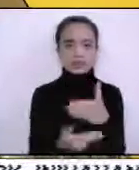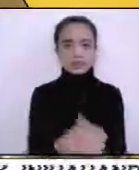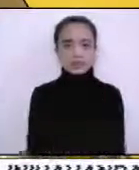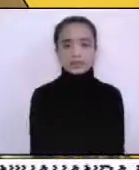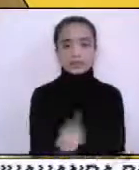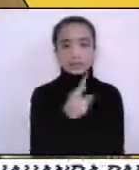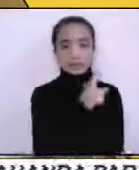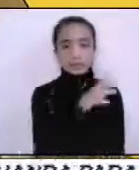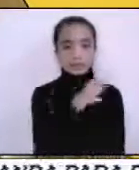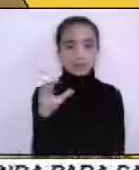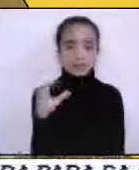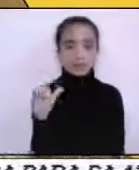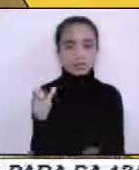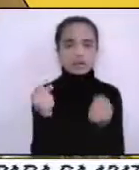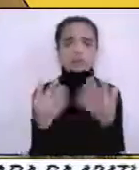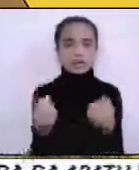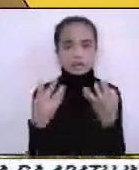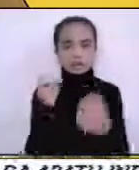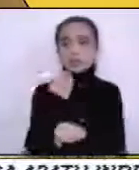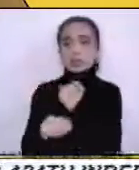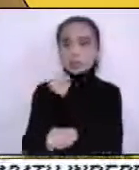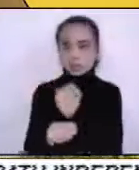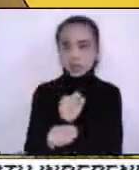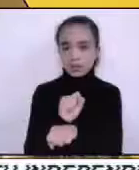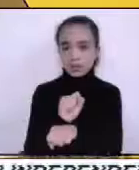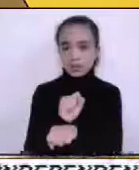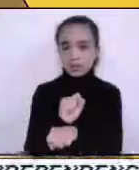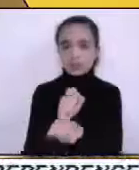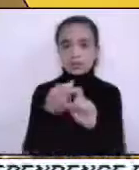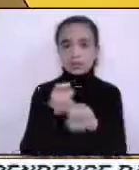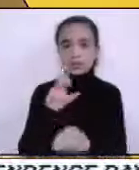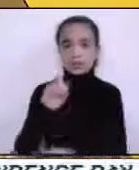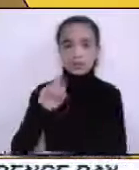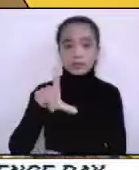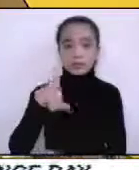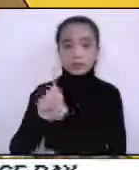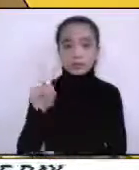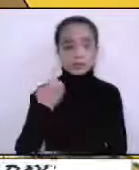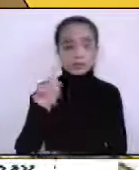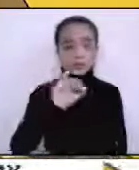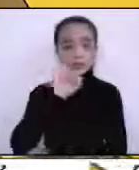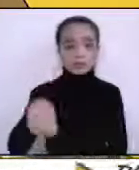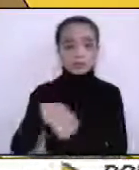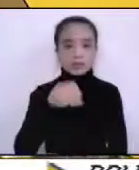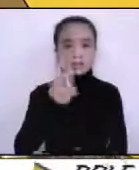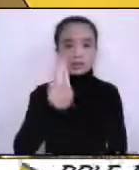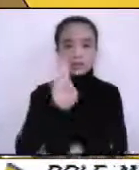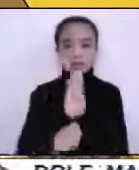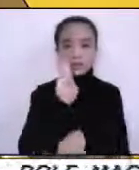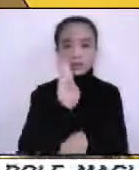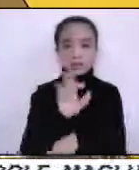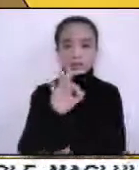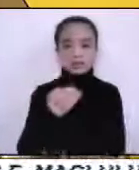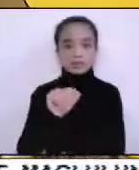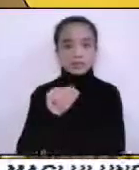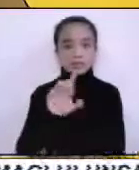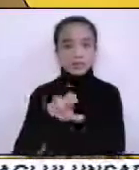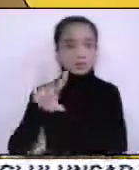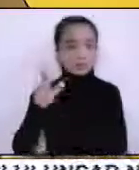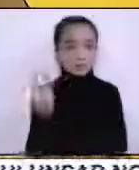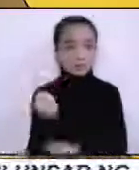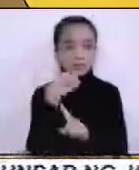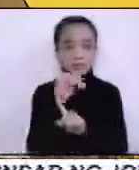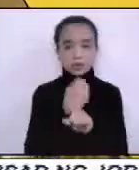122,000 trabaho alok po ng Department of Labor and Employment sa ikakasang Job and Business Fair sa June 12. Bahagi po yan ng pagdiriwang